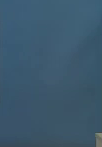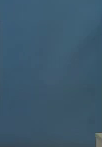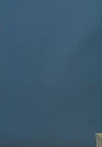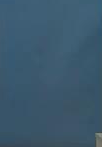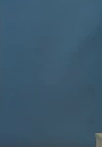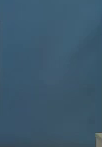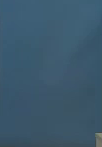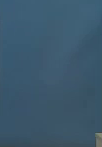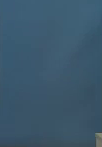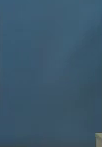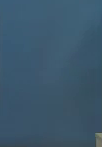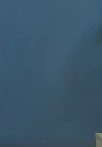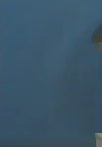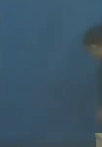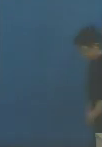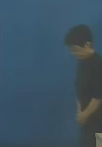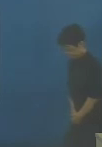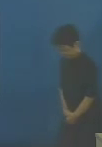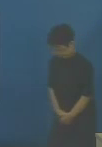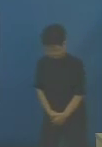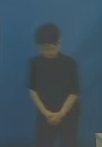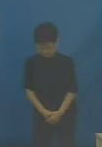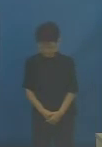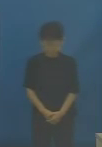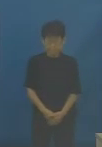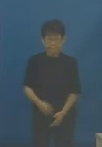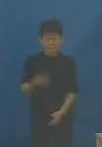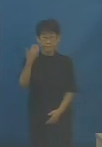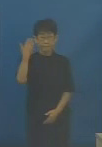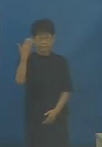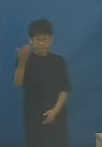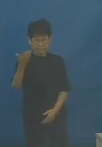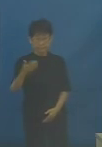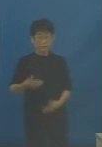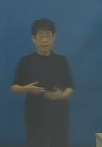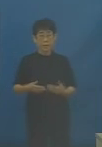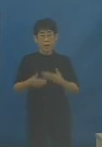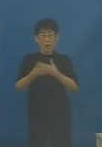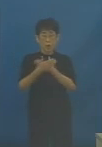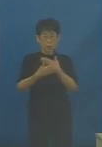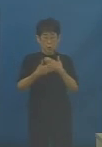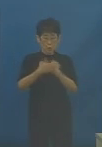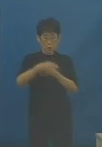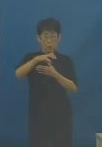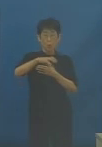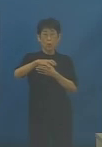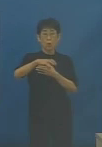読売新聞の藤本です。療養証明書の発行についてなんですが、